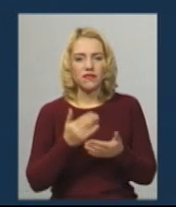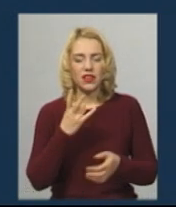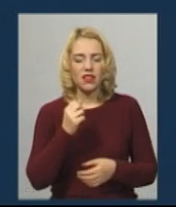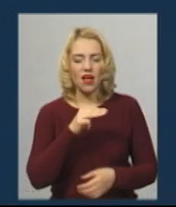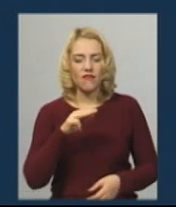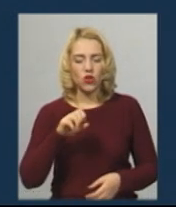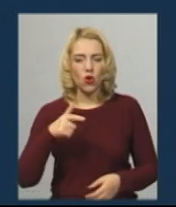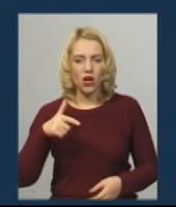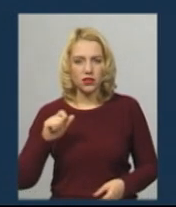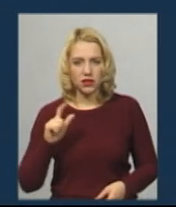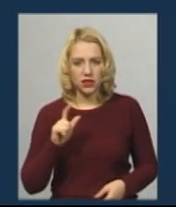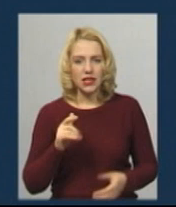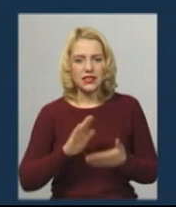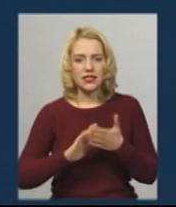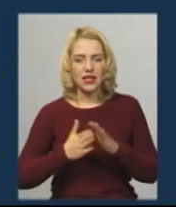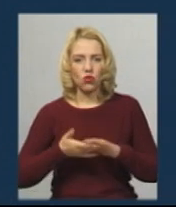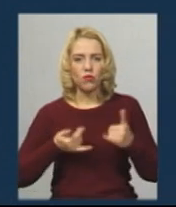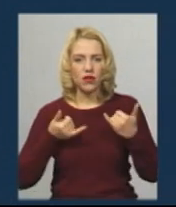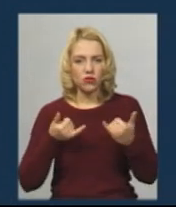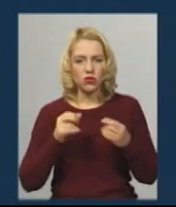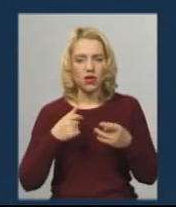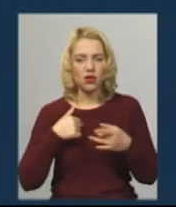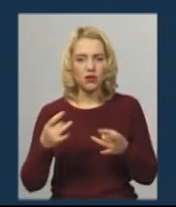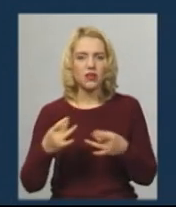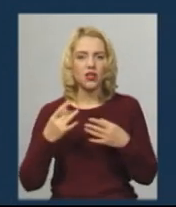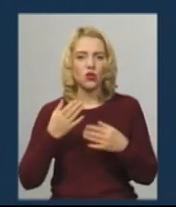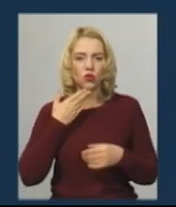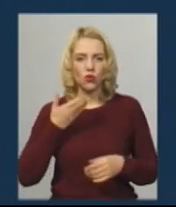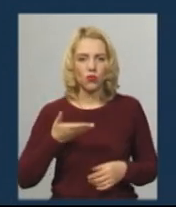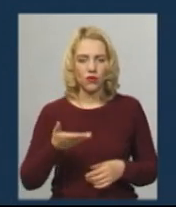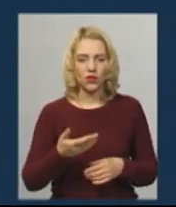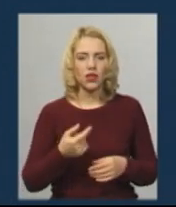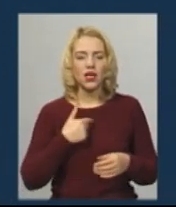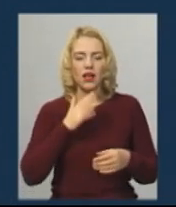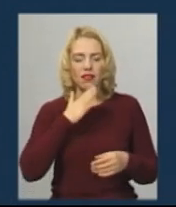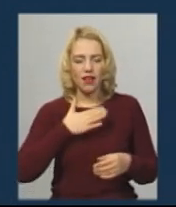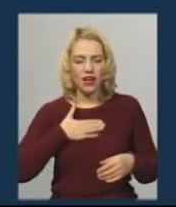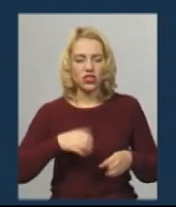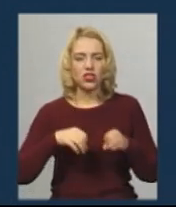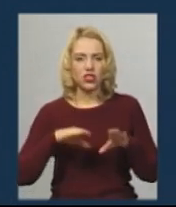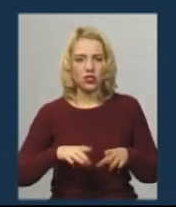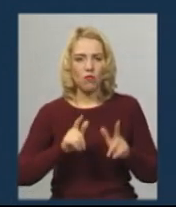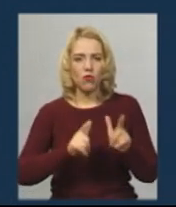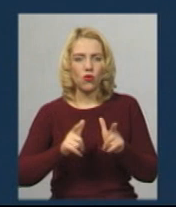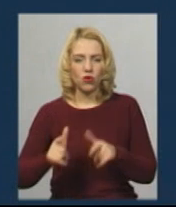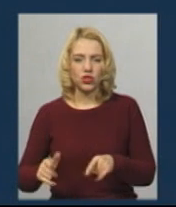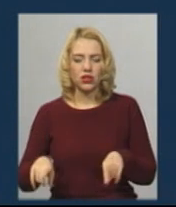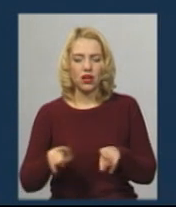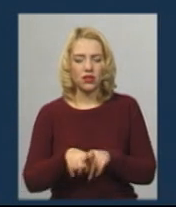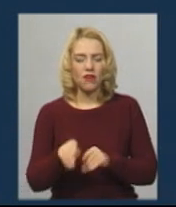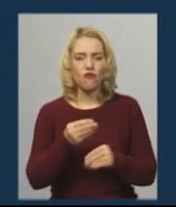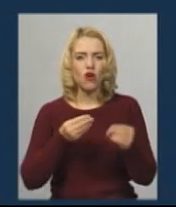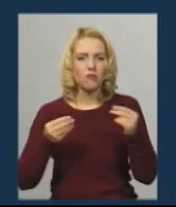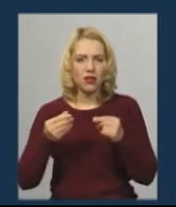як мені доповіли, і тепломережа, і наші рішення, відповідно, погоджені всі. Тобто такі формальності щодо